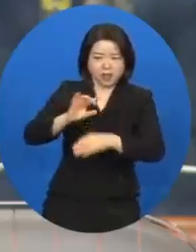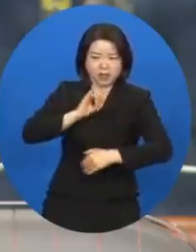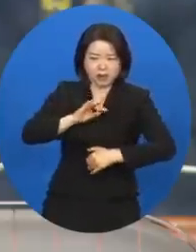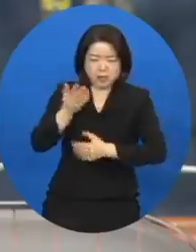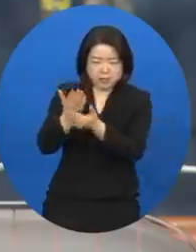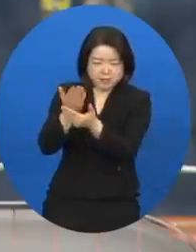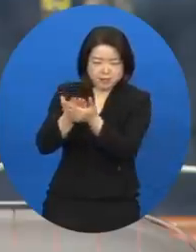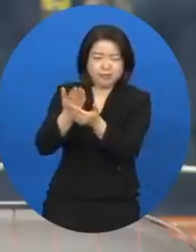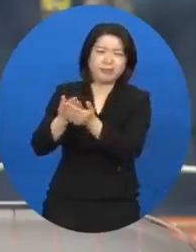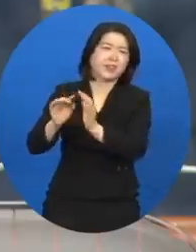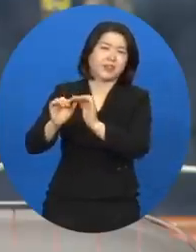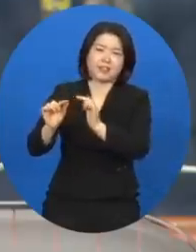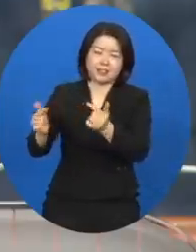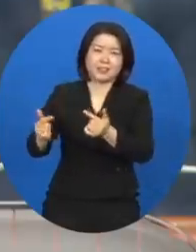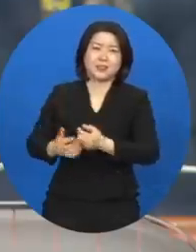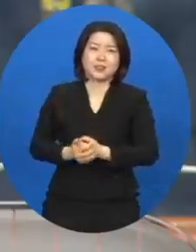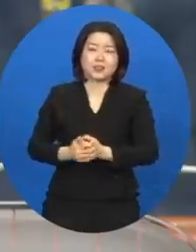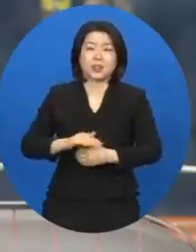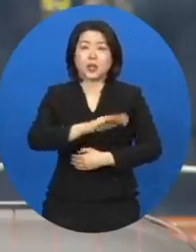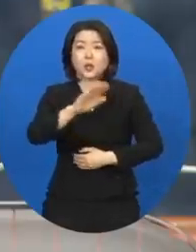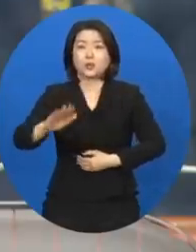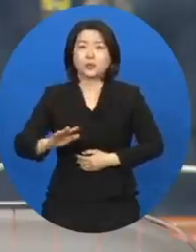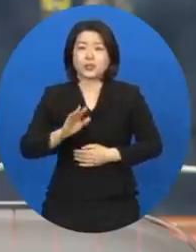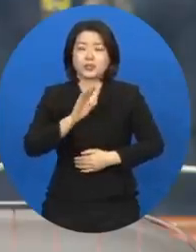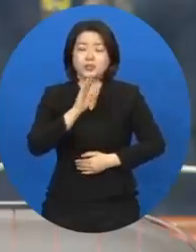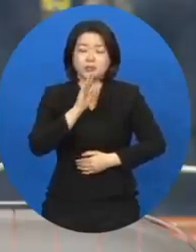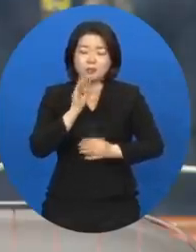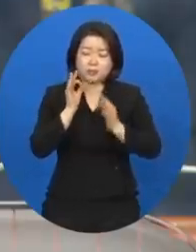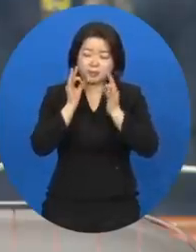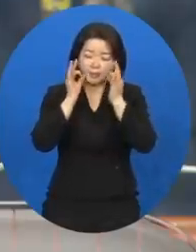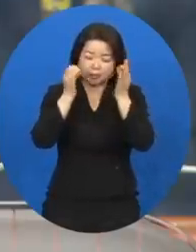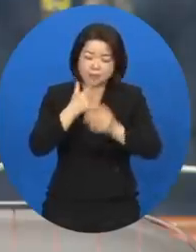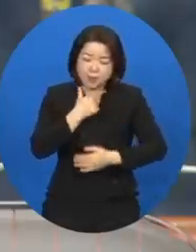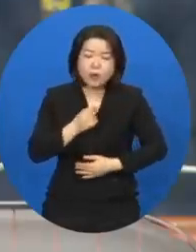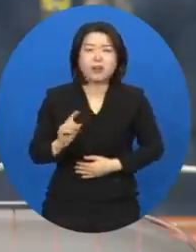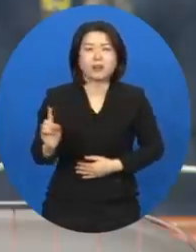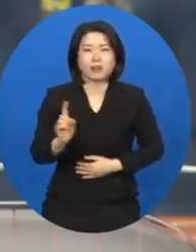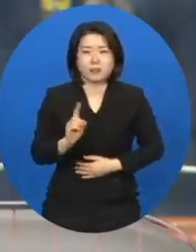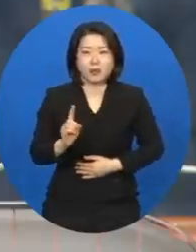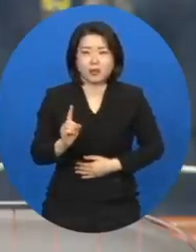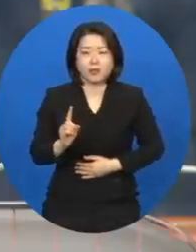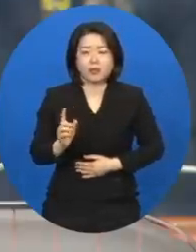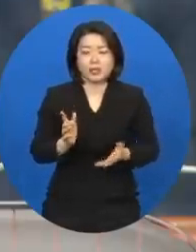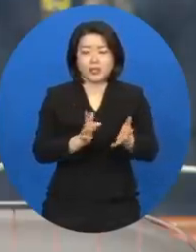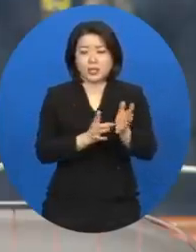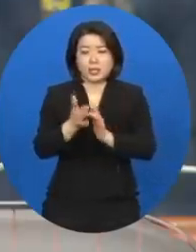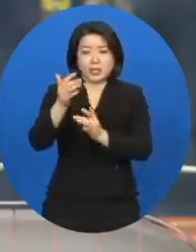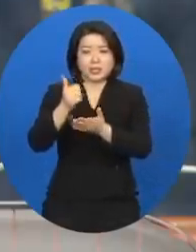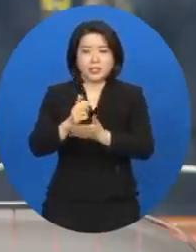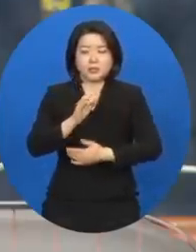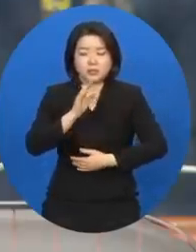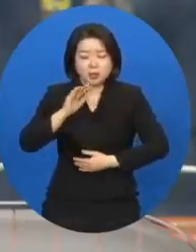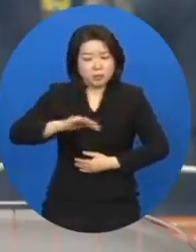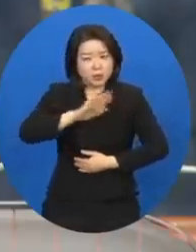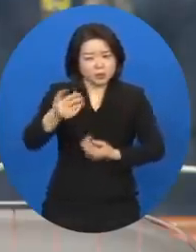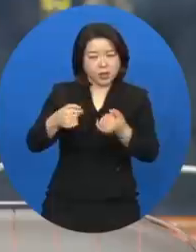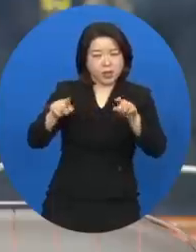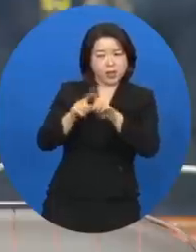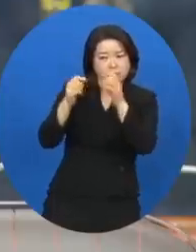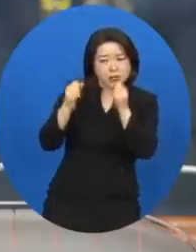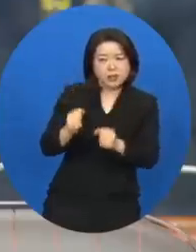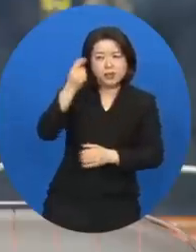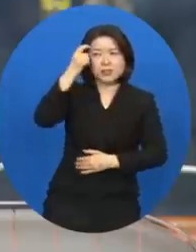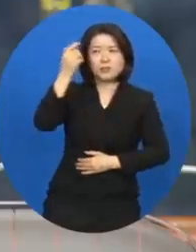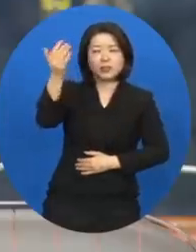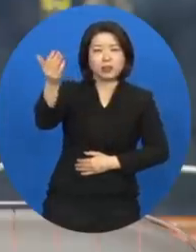않았어요. 우리가 정말 원했던 것은 정말 예수님 우리와 함께 계십니까? 였습니다. 정말